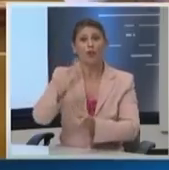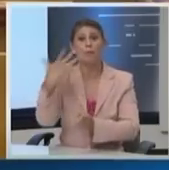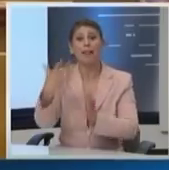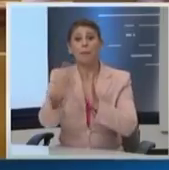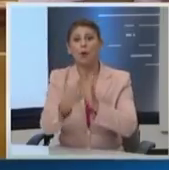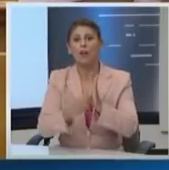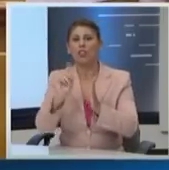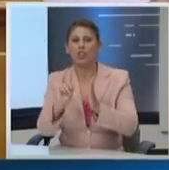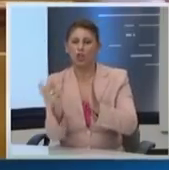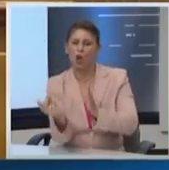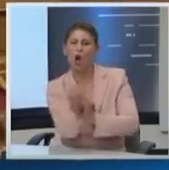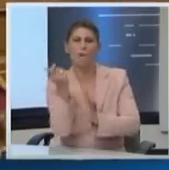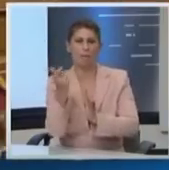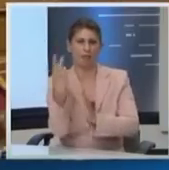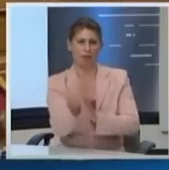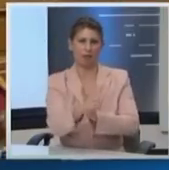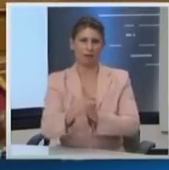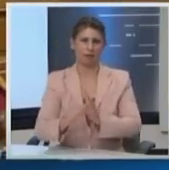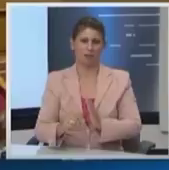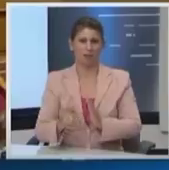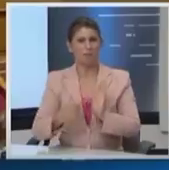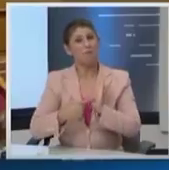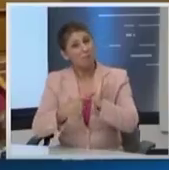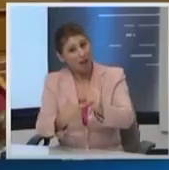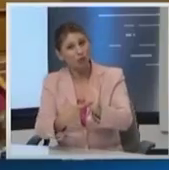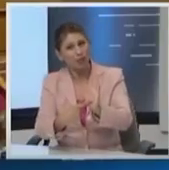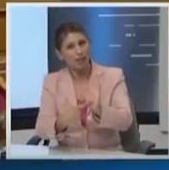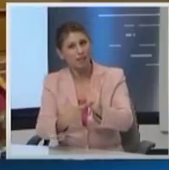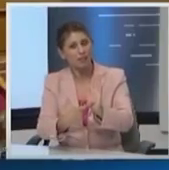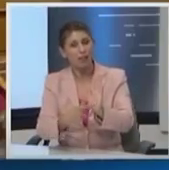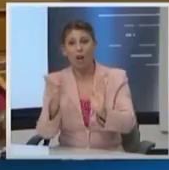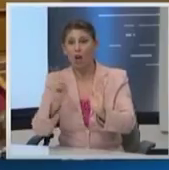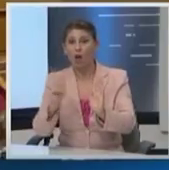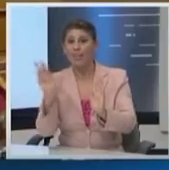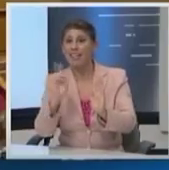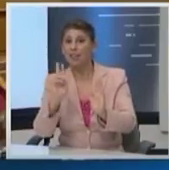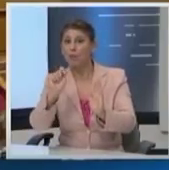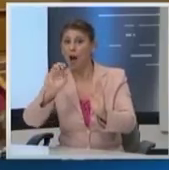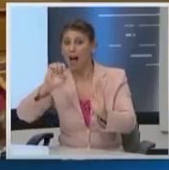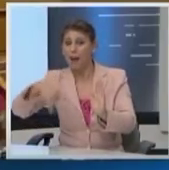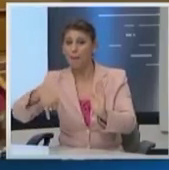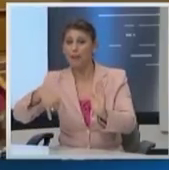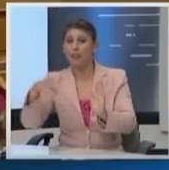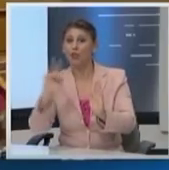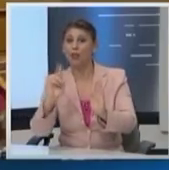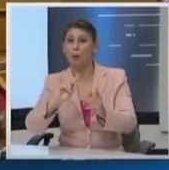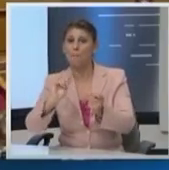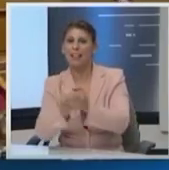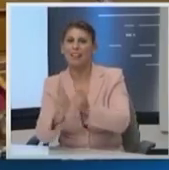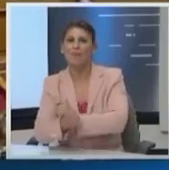τα τεχνάσματα τα δικά σας, όπου παρουσιάζετε όχι το ρυθμό του ΑΕΠ, το ρυθμό μεταβολής του